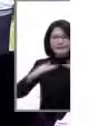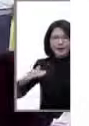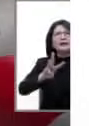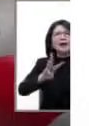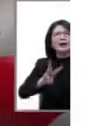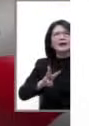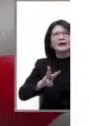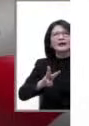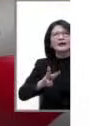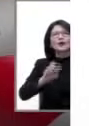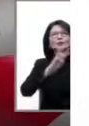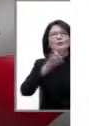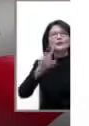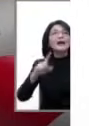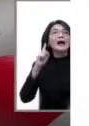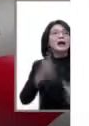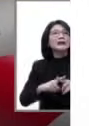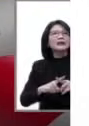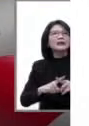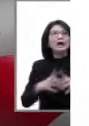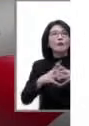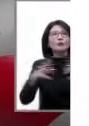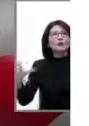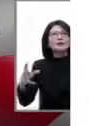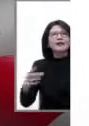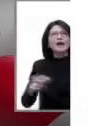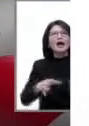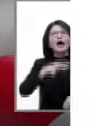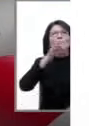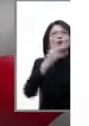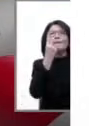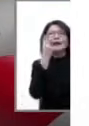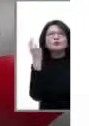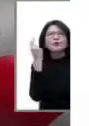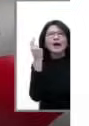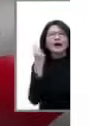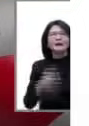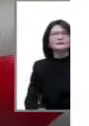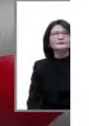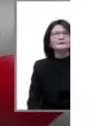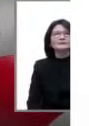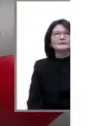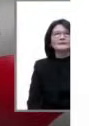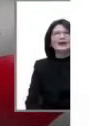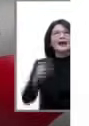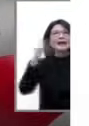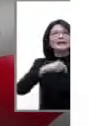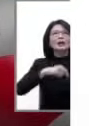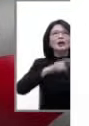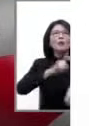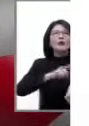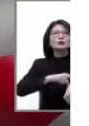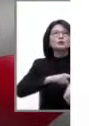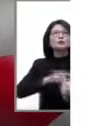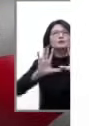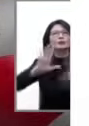Pak Mahfud Saya kira juga punya strategi yang yang juga untuk defending nah Hanya saja karena ini debat-debat politik ini bukan debat akademik ya